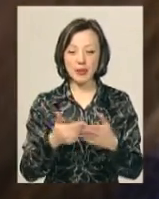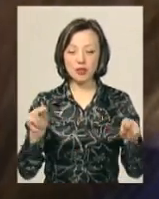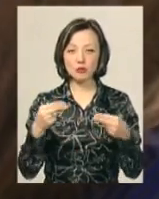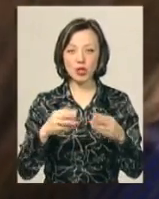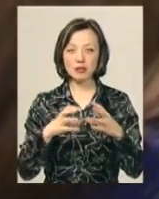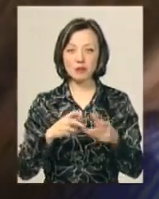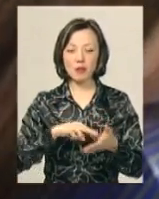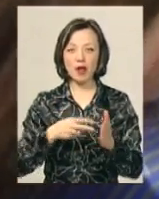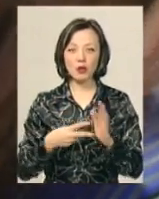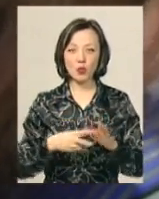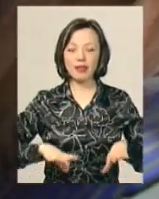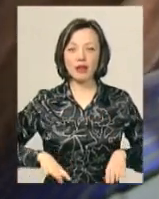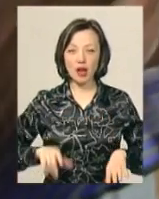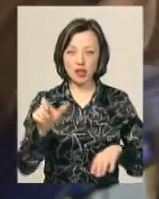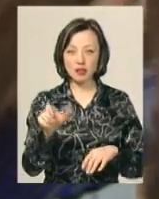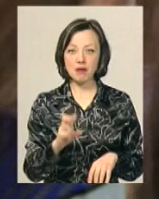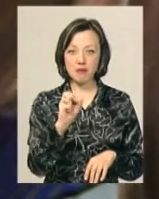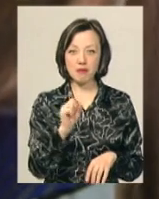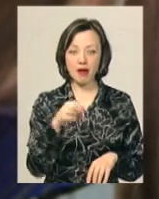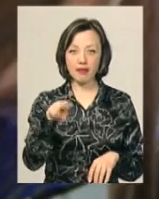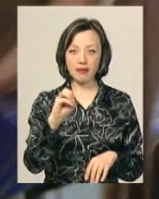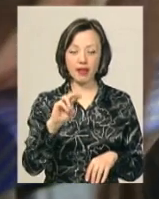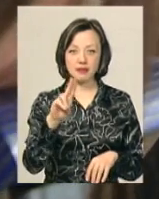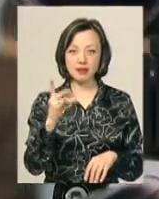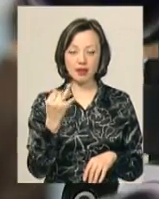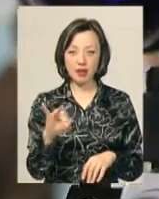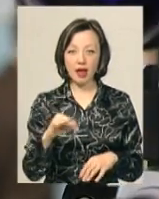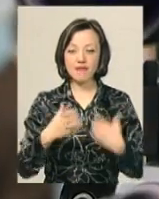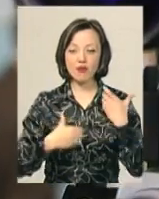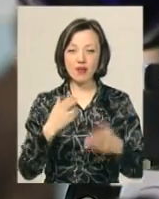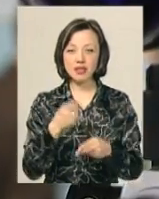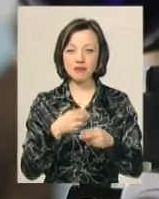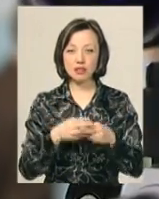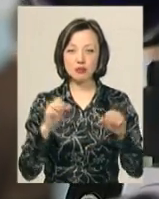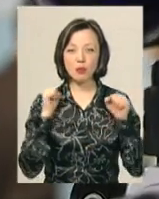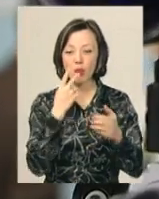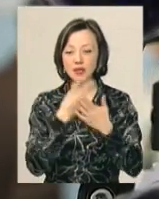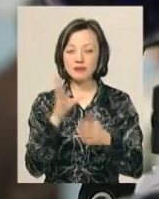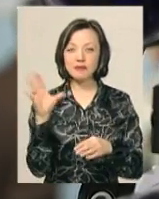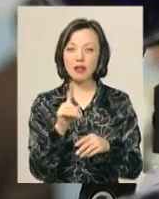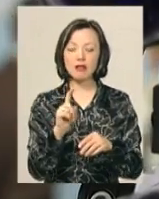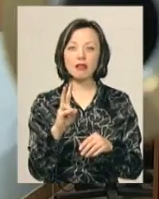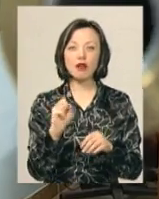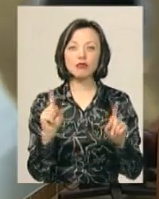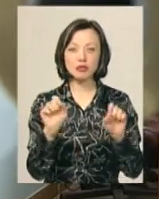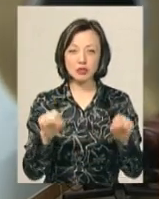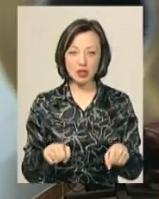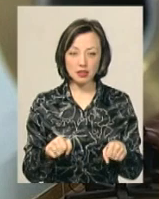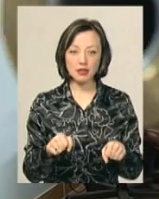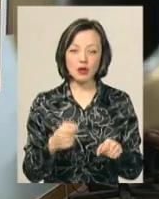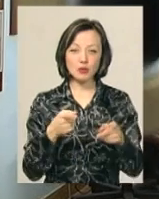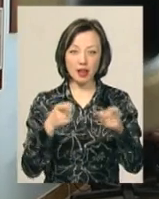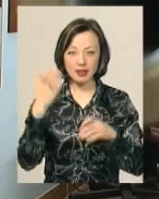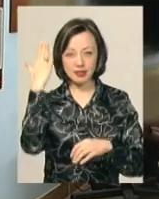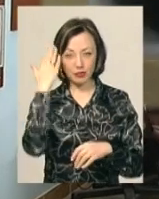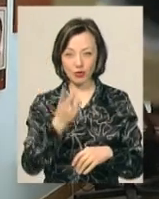чемпіонатом світу планує її тренер Петро Бардецький. Каже, хвилювання заважають спортсменці показати все, на що здатна. У стрілецьких здібностях